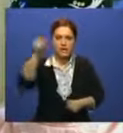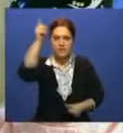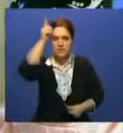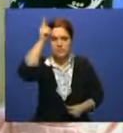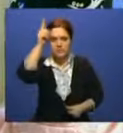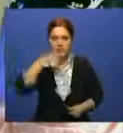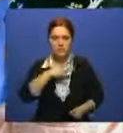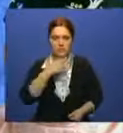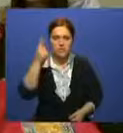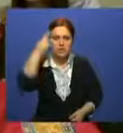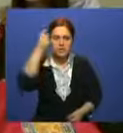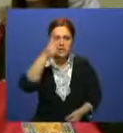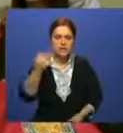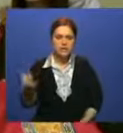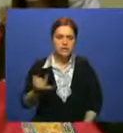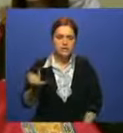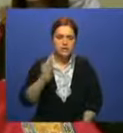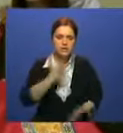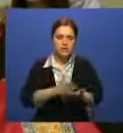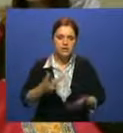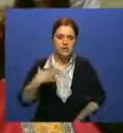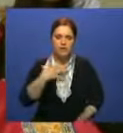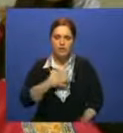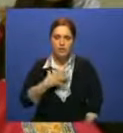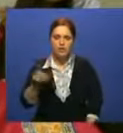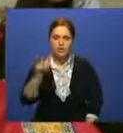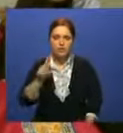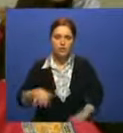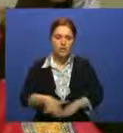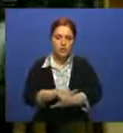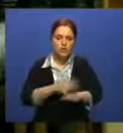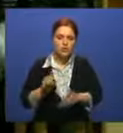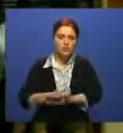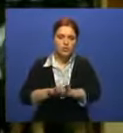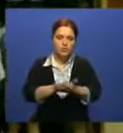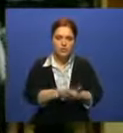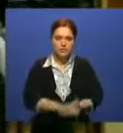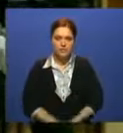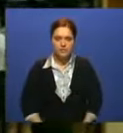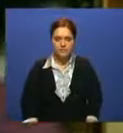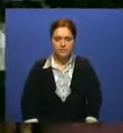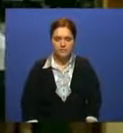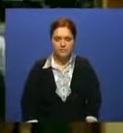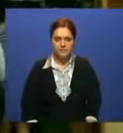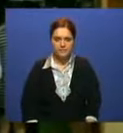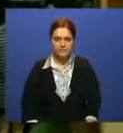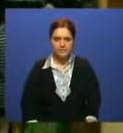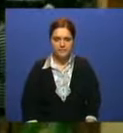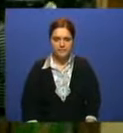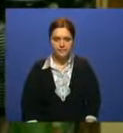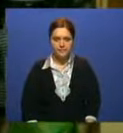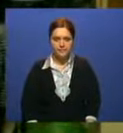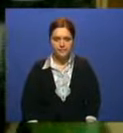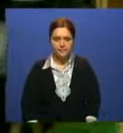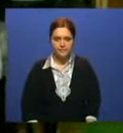много узнаем на других нациях это очень важно что народ стал спасение туристическая деятельность наверно является тоже одним из